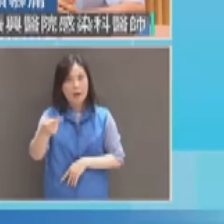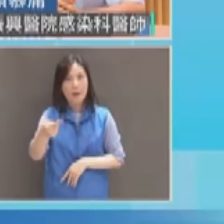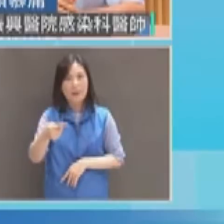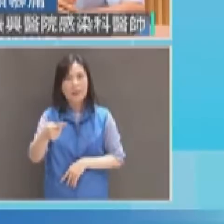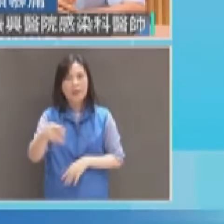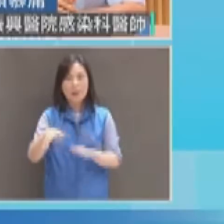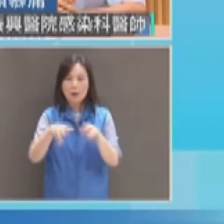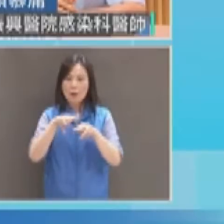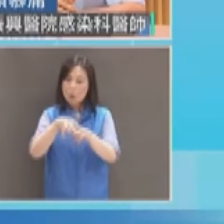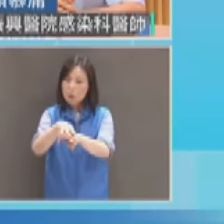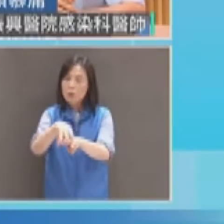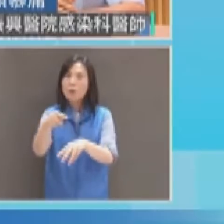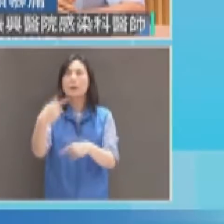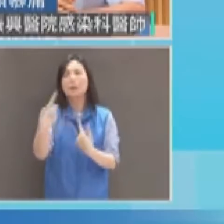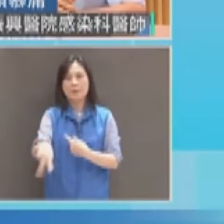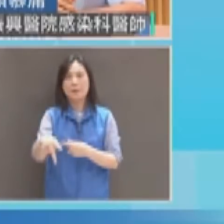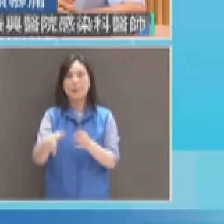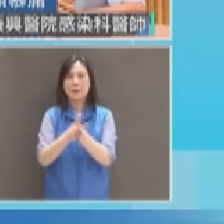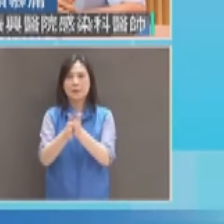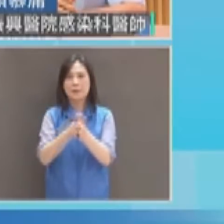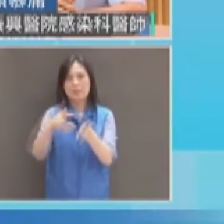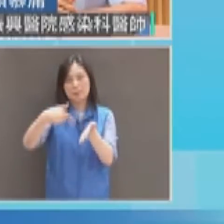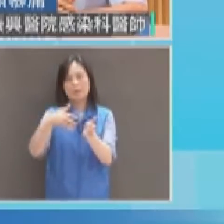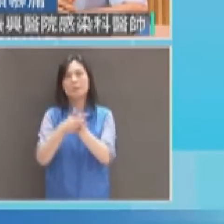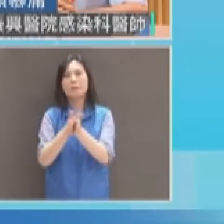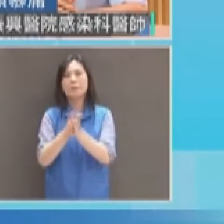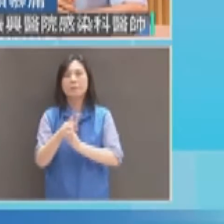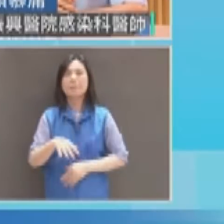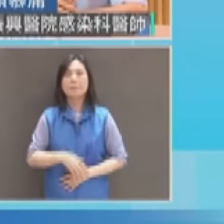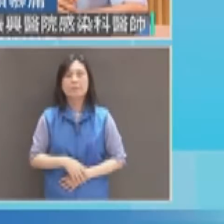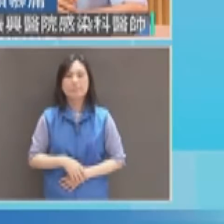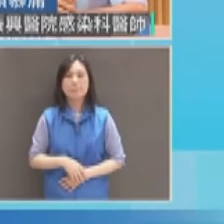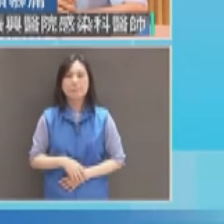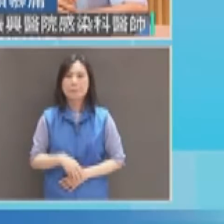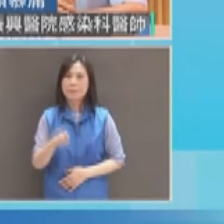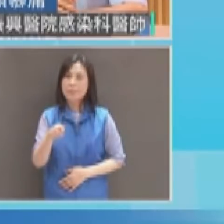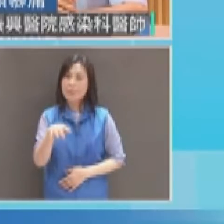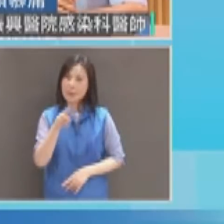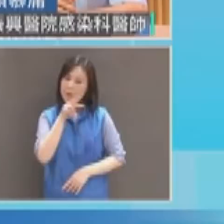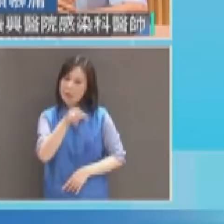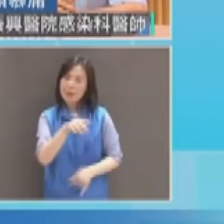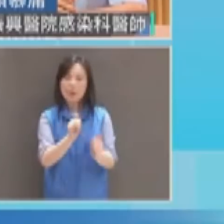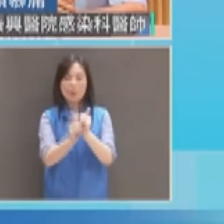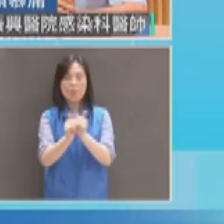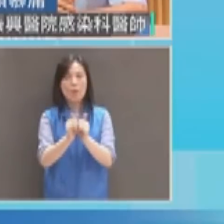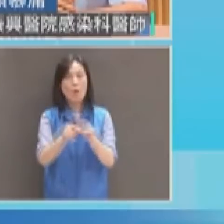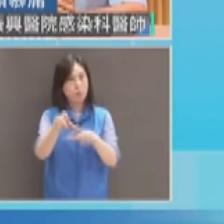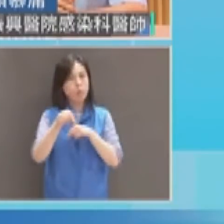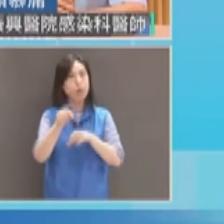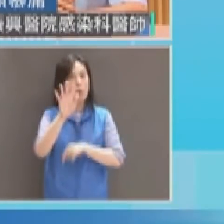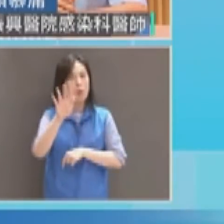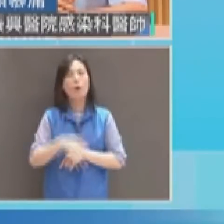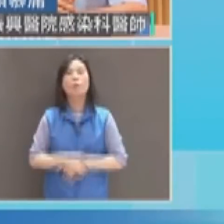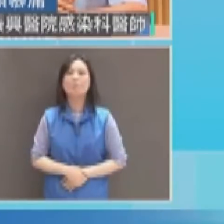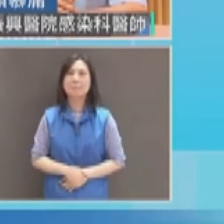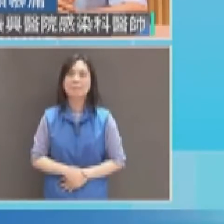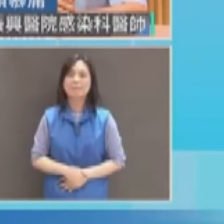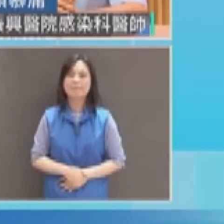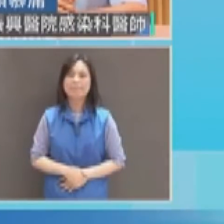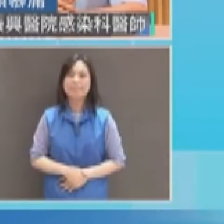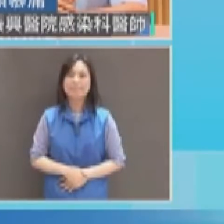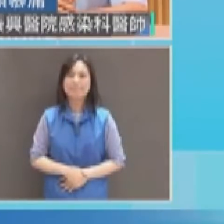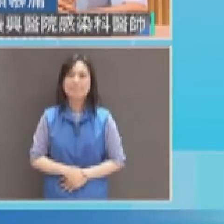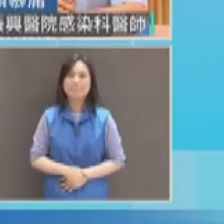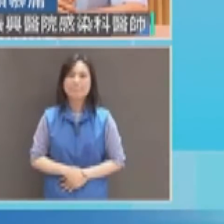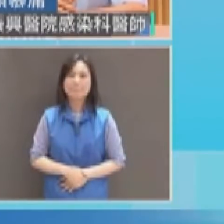天宫的时候再洗一次手，这就是三明治洗手法。那各位也可以看，我们民众都非常配合这样的一个酒精洗手的机制。下